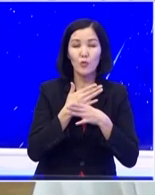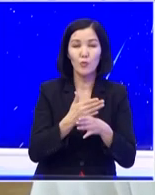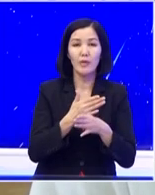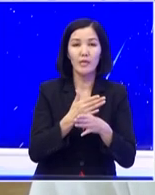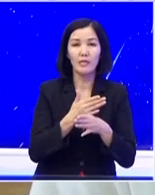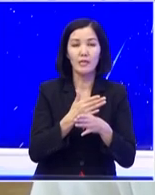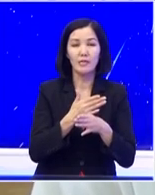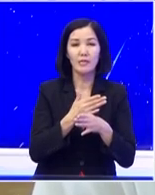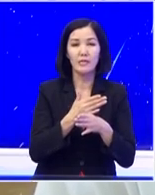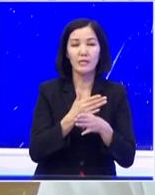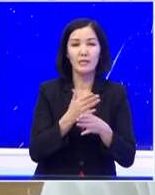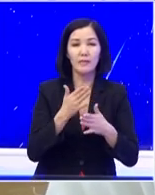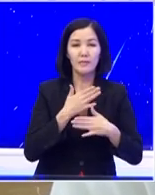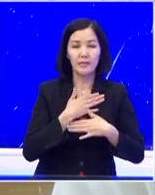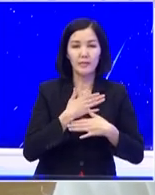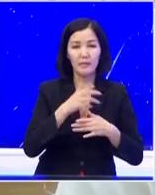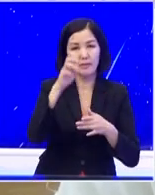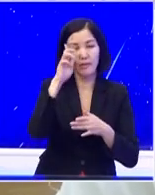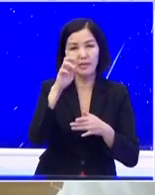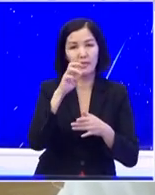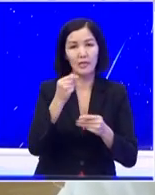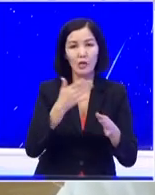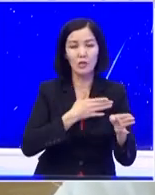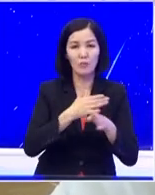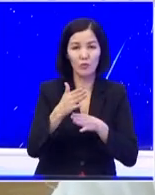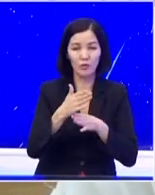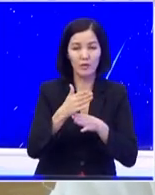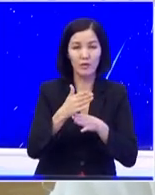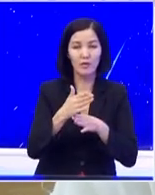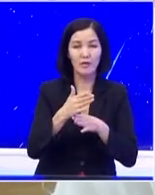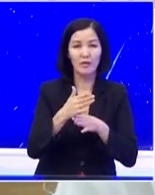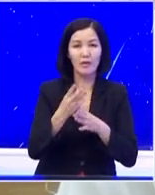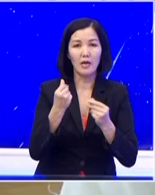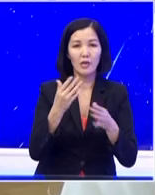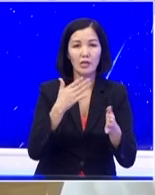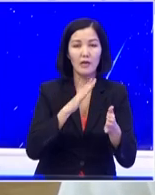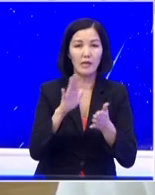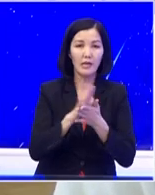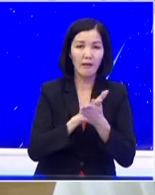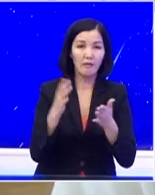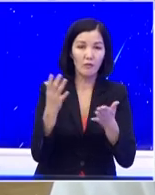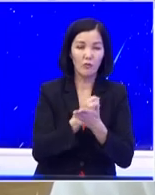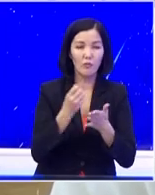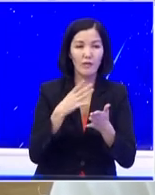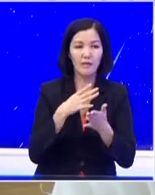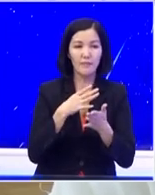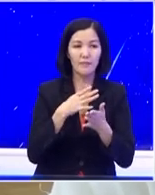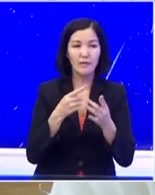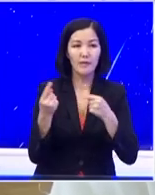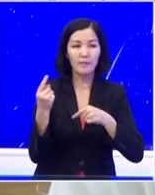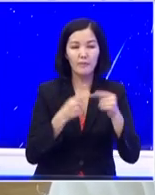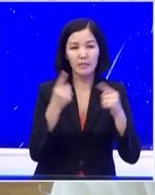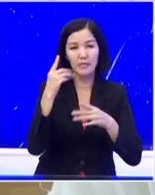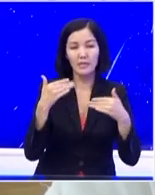арқылы бізге мемлекеттен қаражат бөлінді. Сол қаражаттың грантын ұтып алдым, жаңағы бизнес